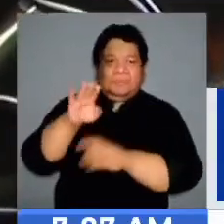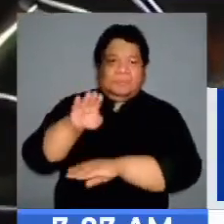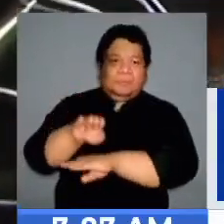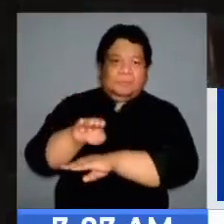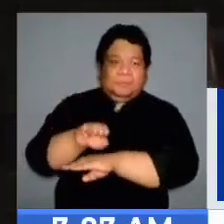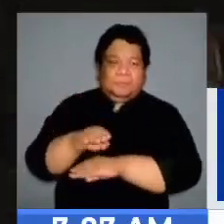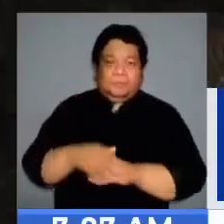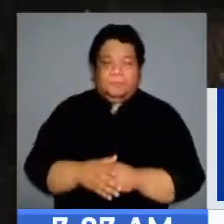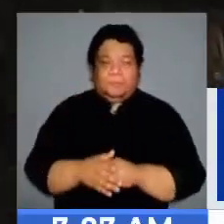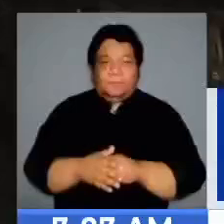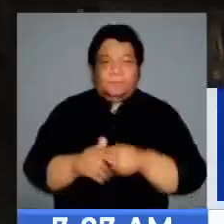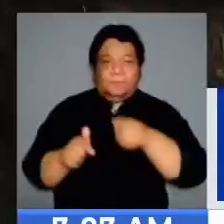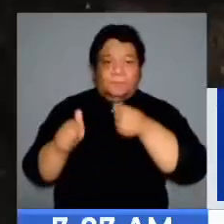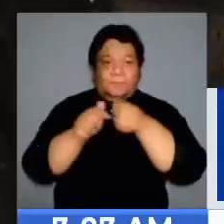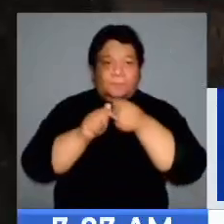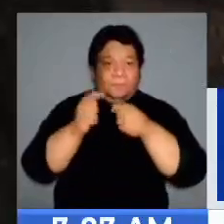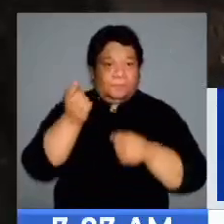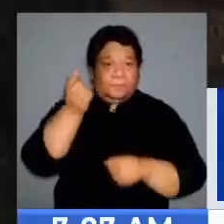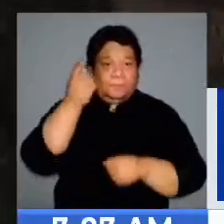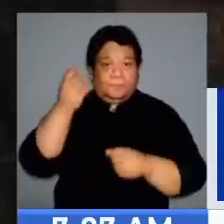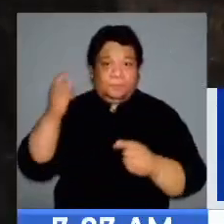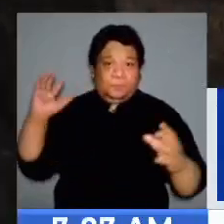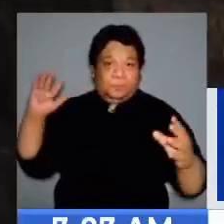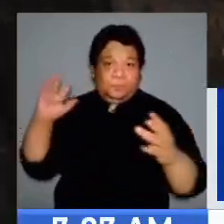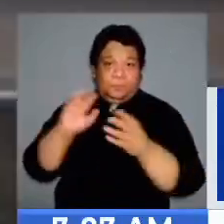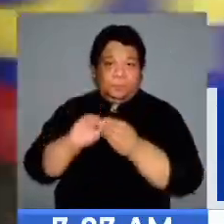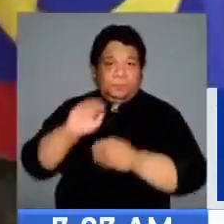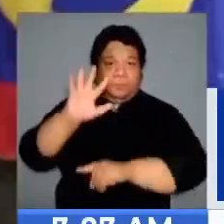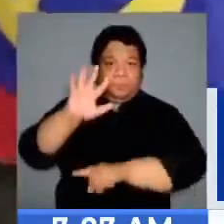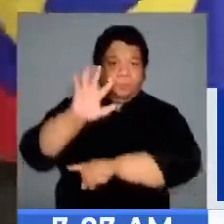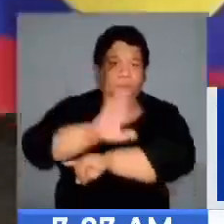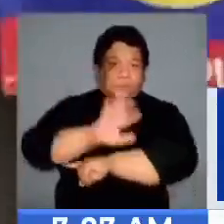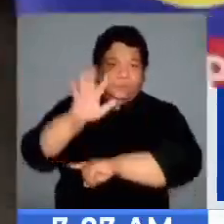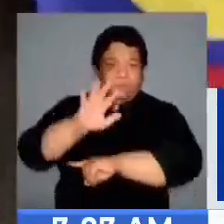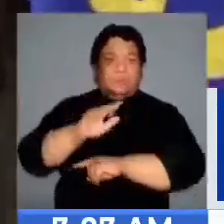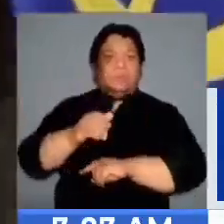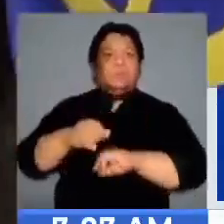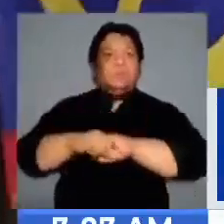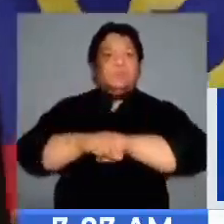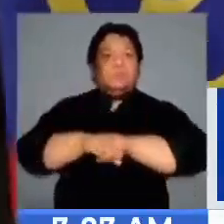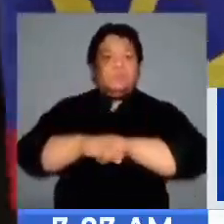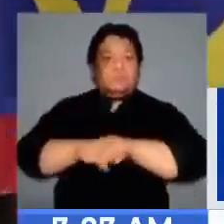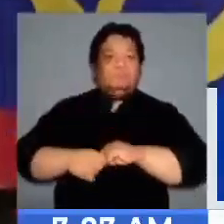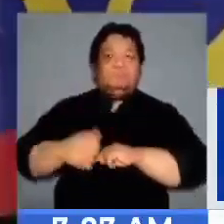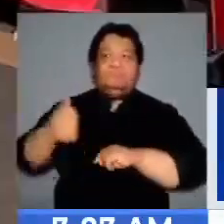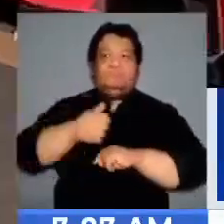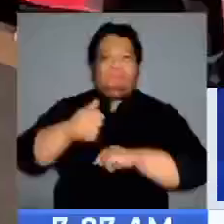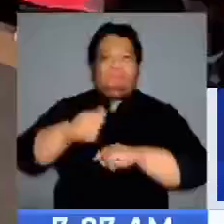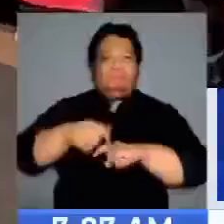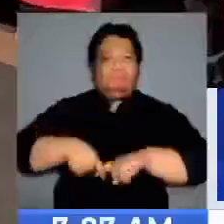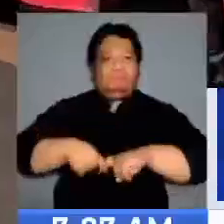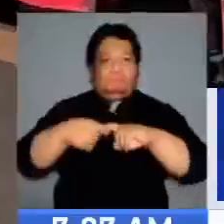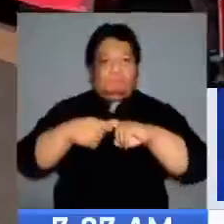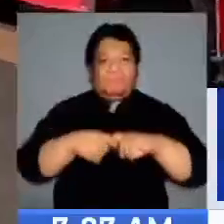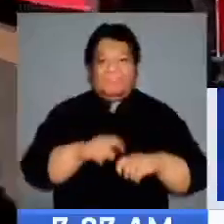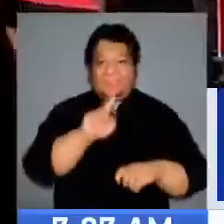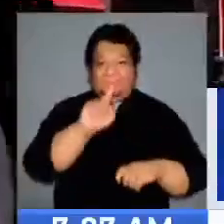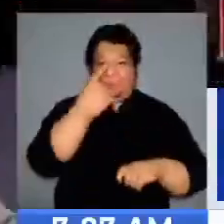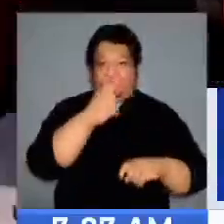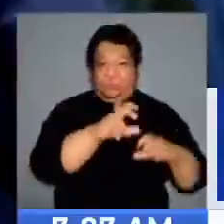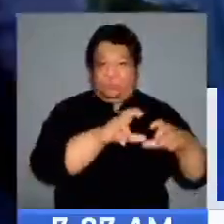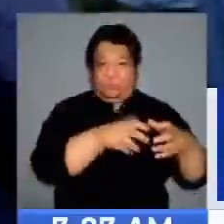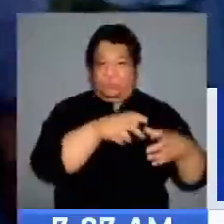tigil pasada ng mga tsuper na tuto sa PUV Modernization Program. Nauna ang grupong piston na nagtigil pasada mula Lunes hanggang